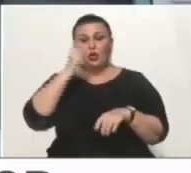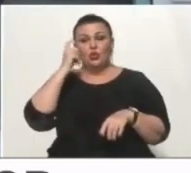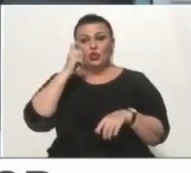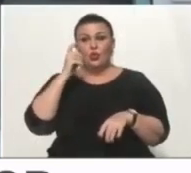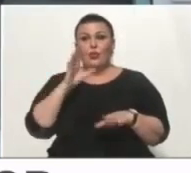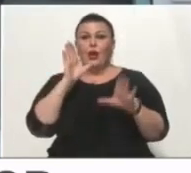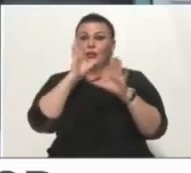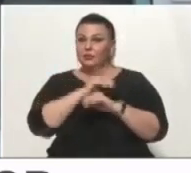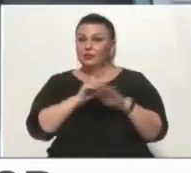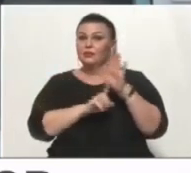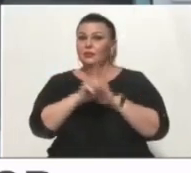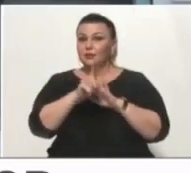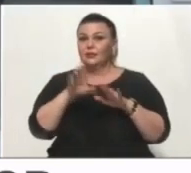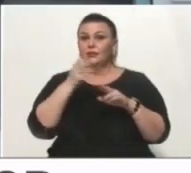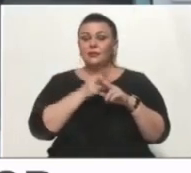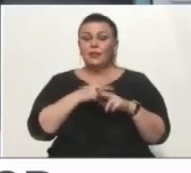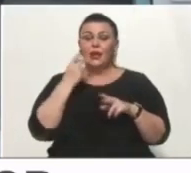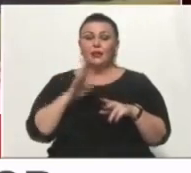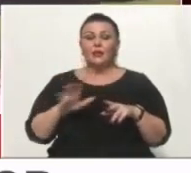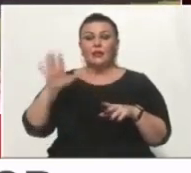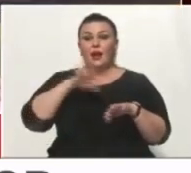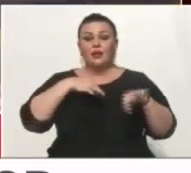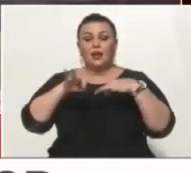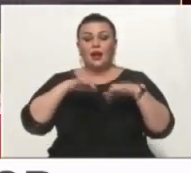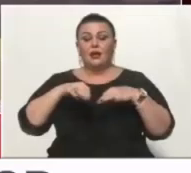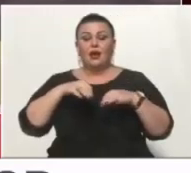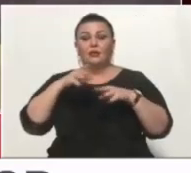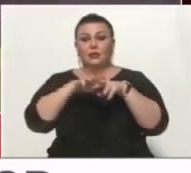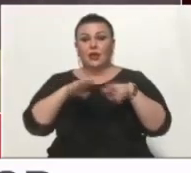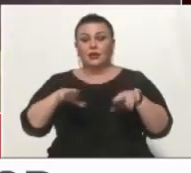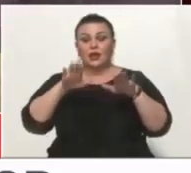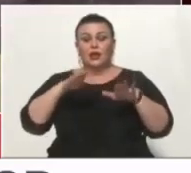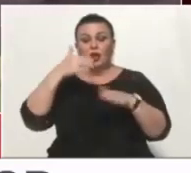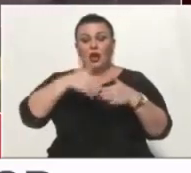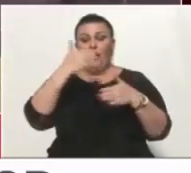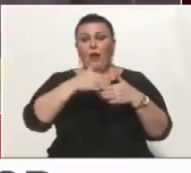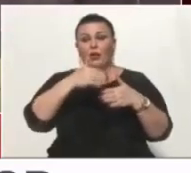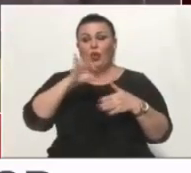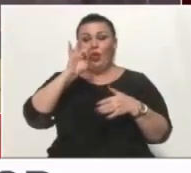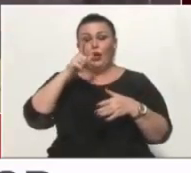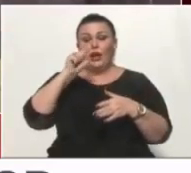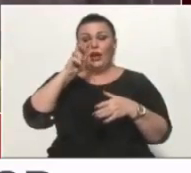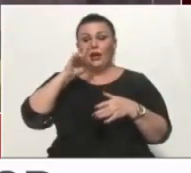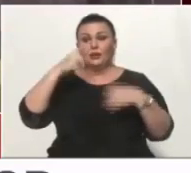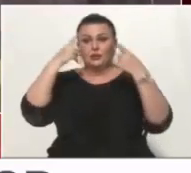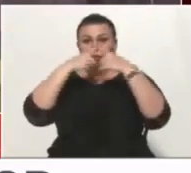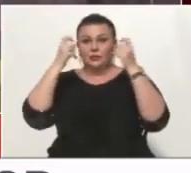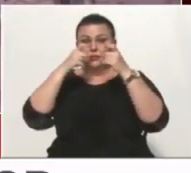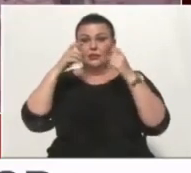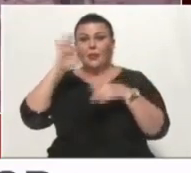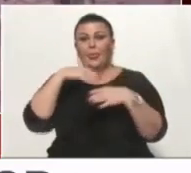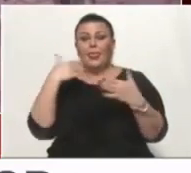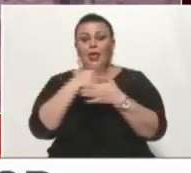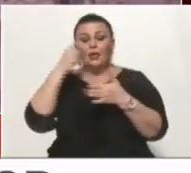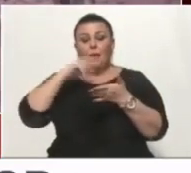başlaya bilərlər artıq, çünki İngiltərənin Nəqliyyat Nazirliyi yerli mətbuat orqanlarına verdiyi açıqlamasında yeni